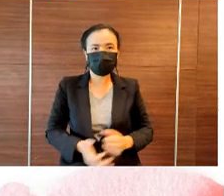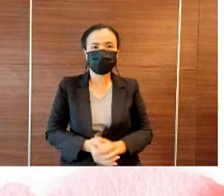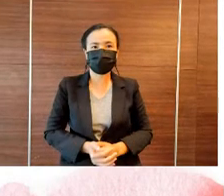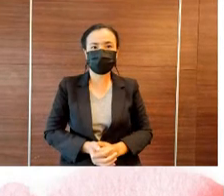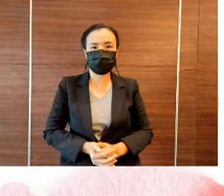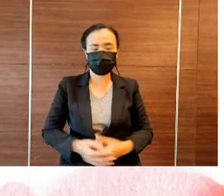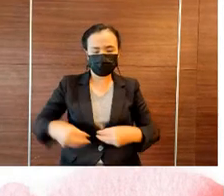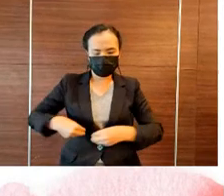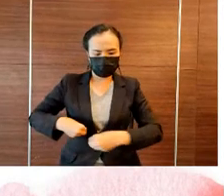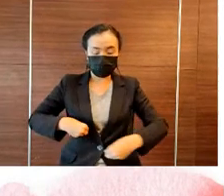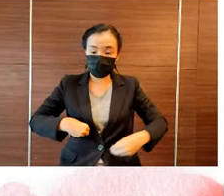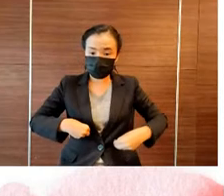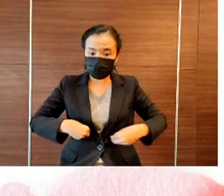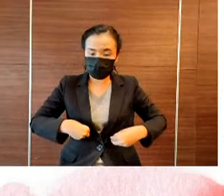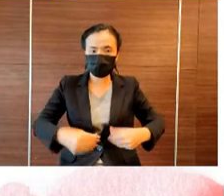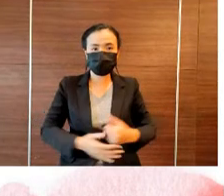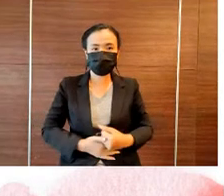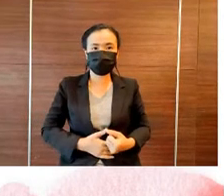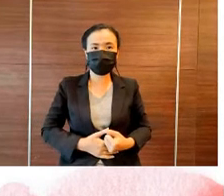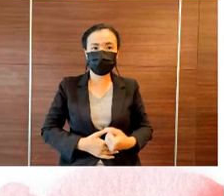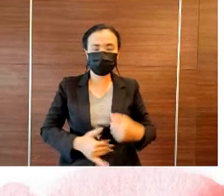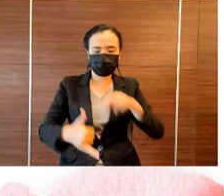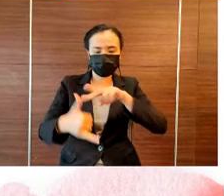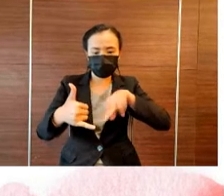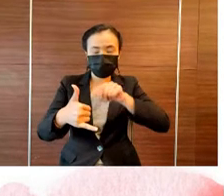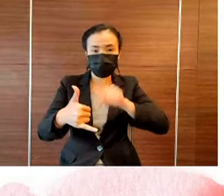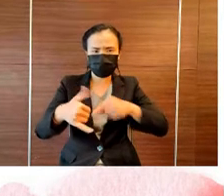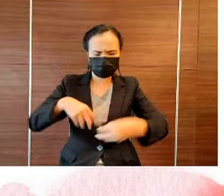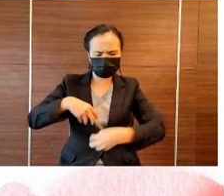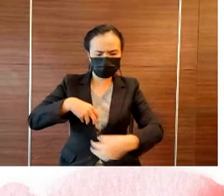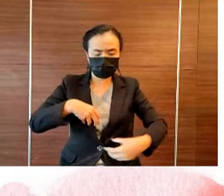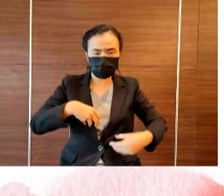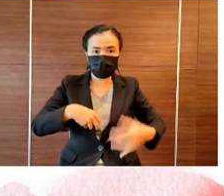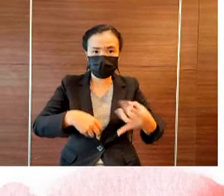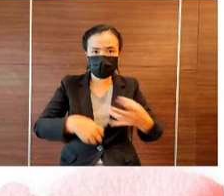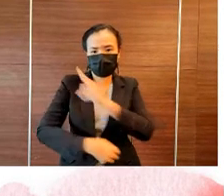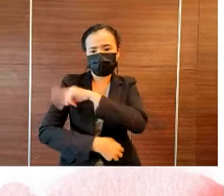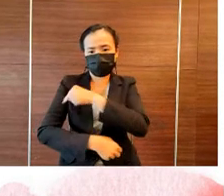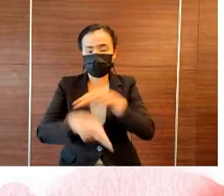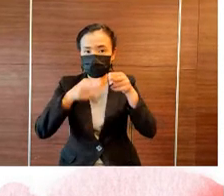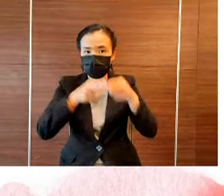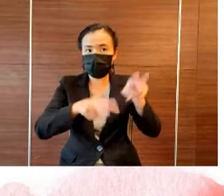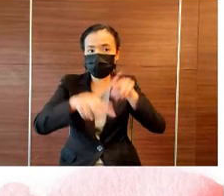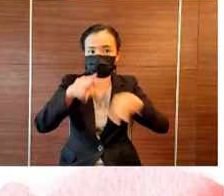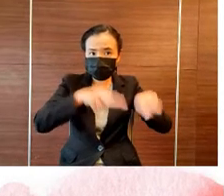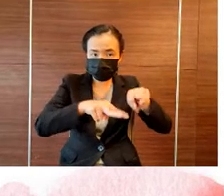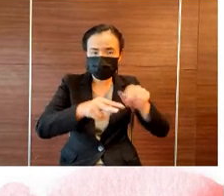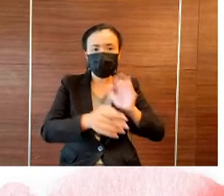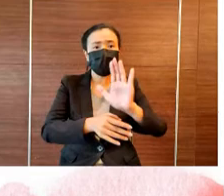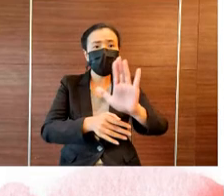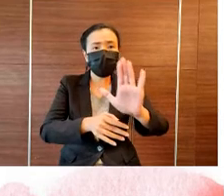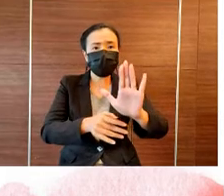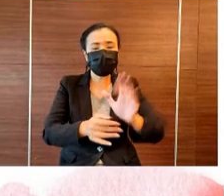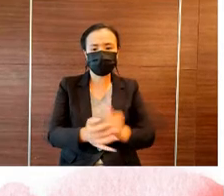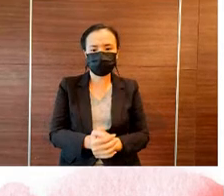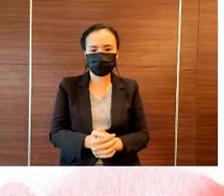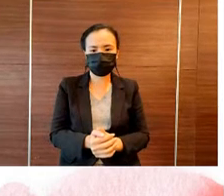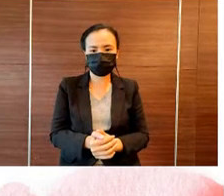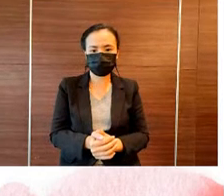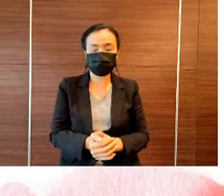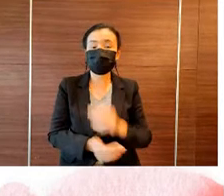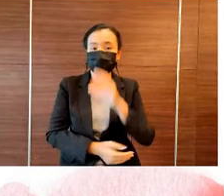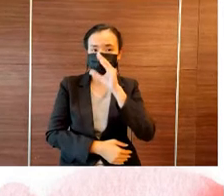เป็นอวัยวะเนาะปวดท้องก็ตรวจว่าเกิดจากอวัยวะอะไรมีหมอเฉพาะทางดูแลแต่อวัยวะซึ่งนี้น่าจะตรงอาจารย์ประพันธ์นะพูด